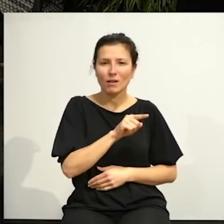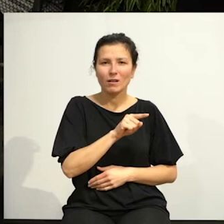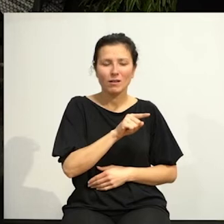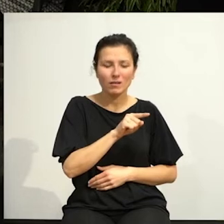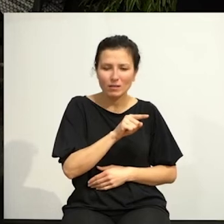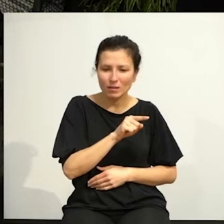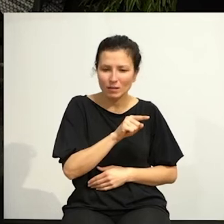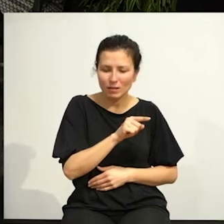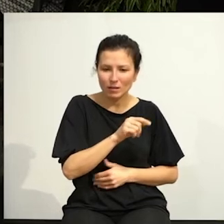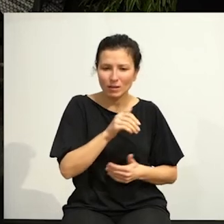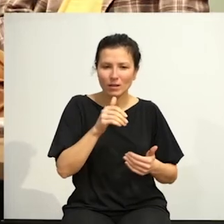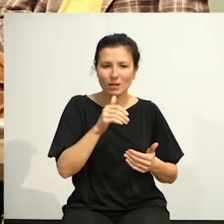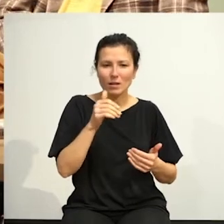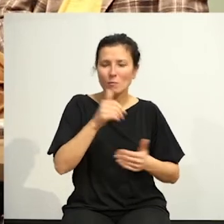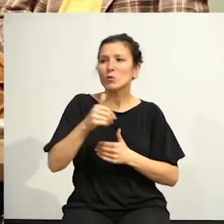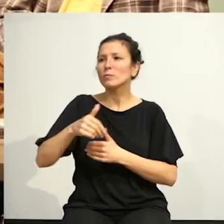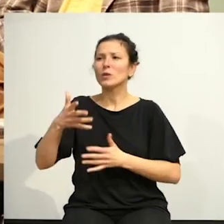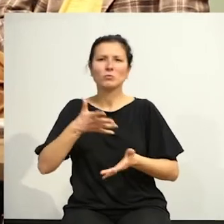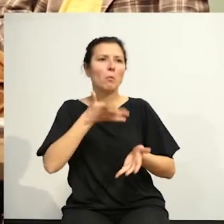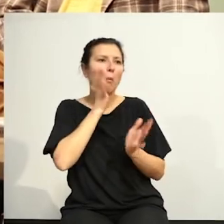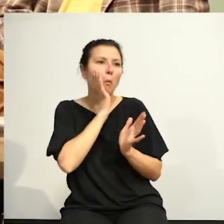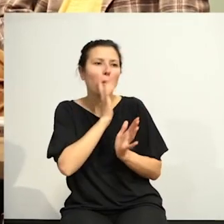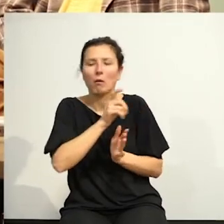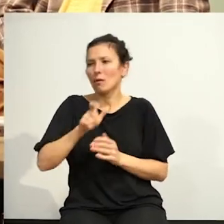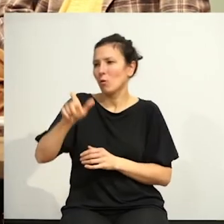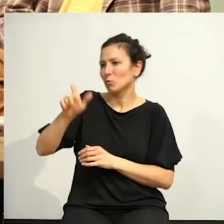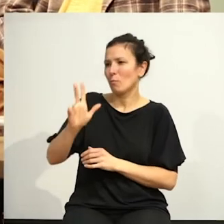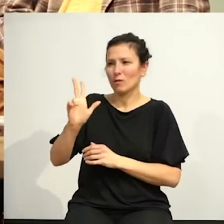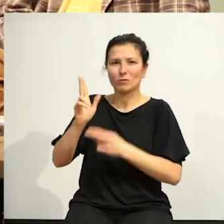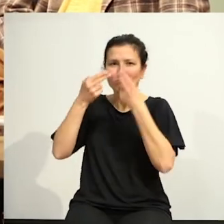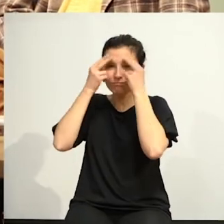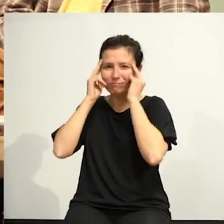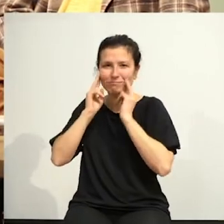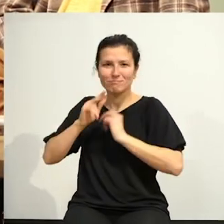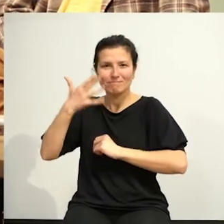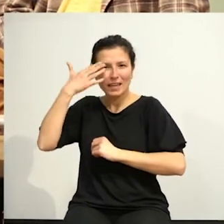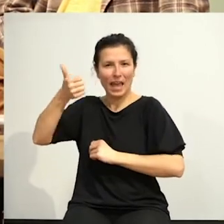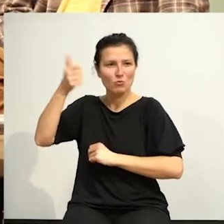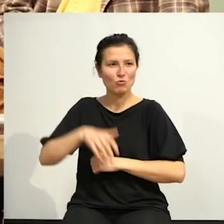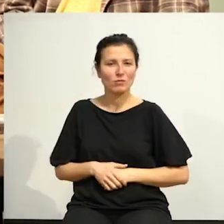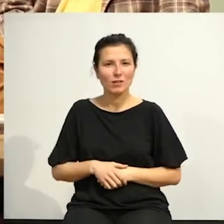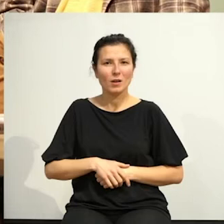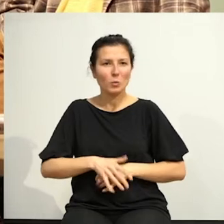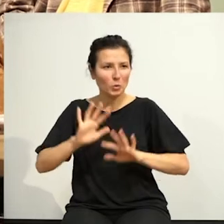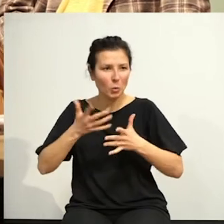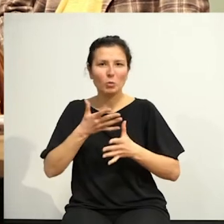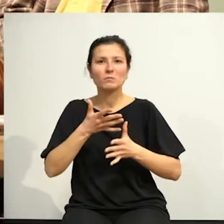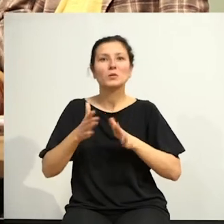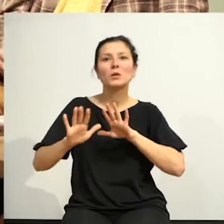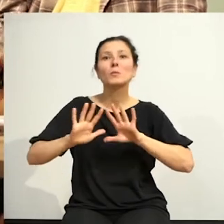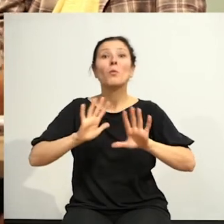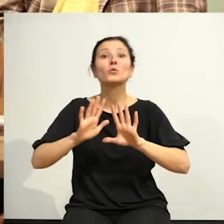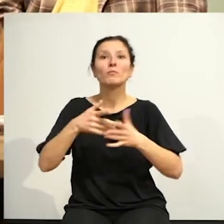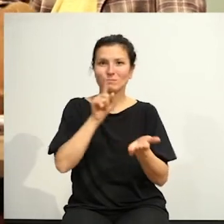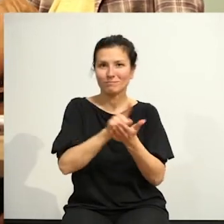literackim impresario geniusza, bo wtedy rzeczywiście to byłaby droga do sukcesu, czy przeciwnie,